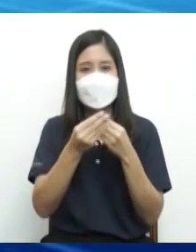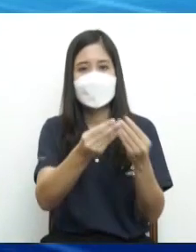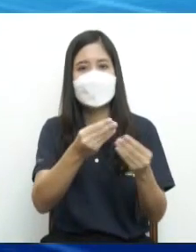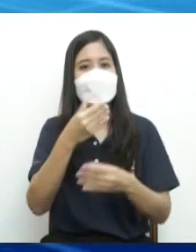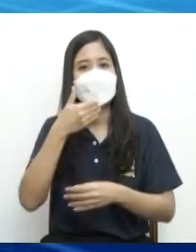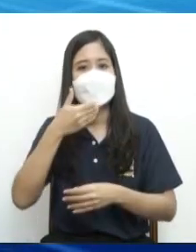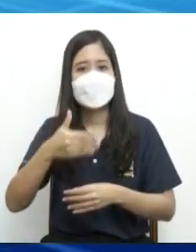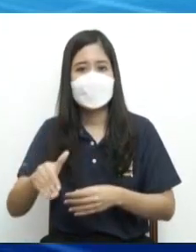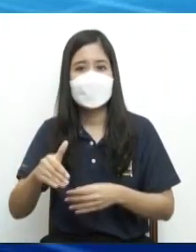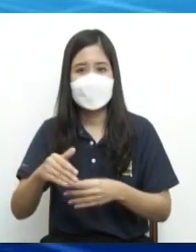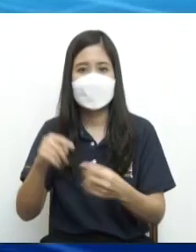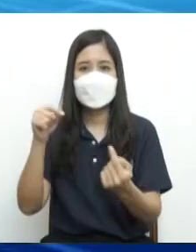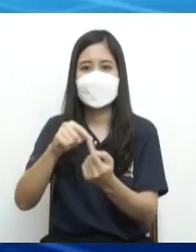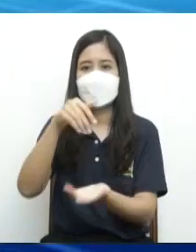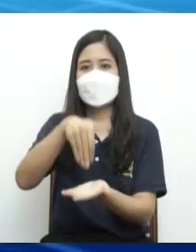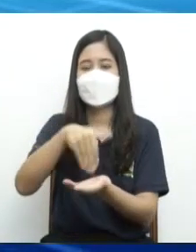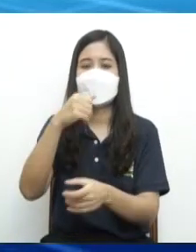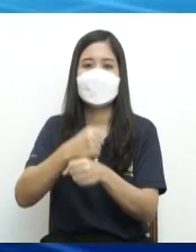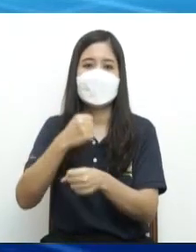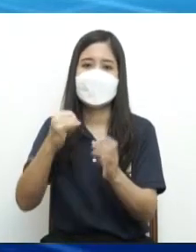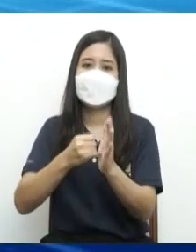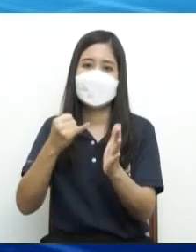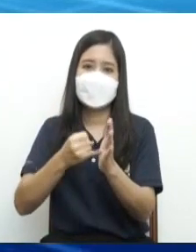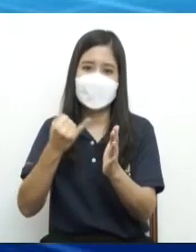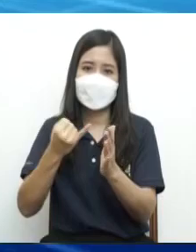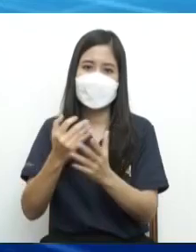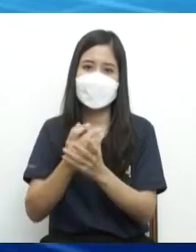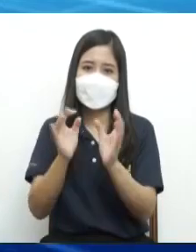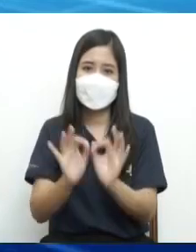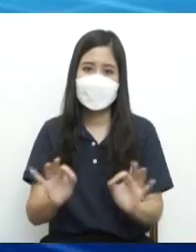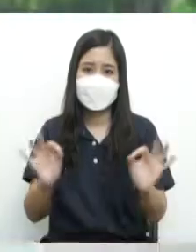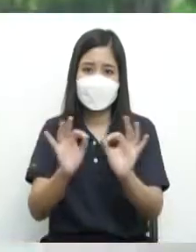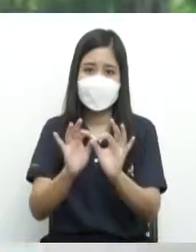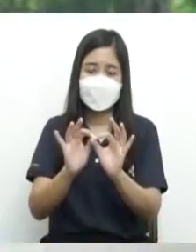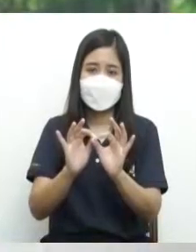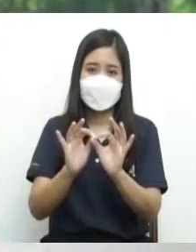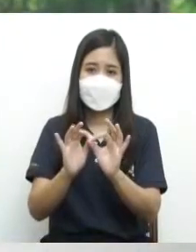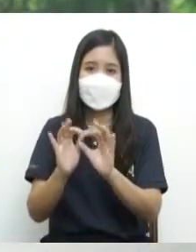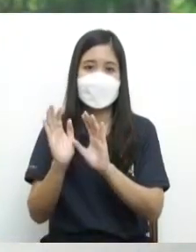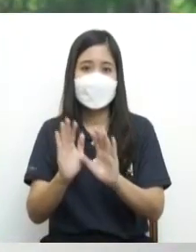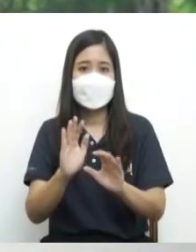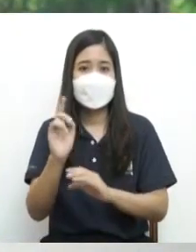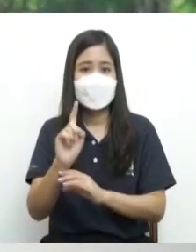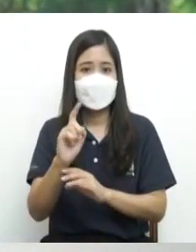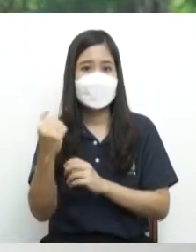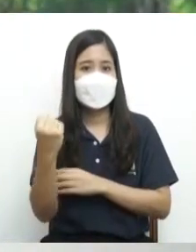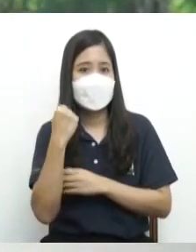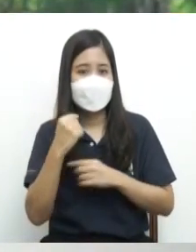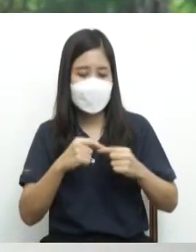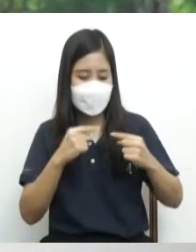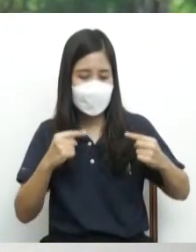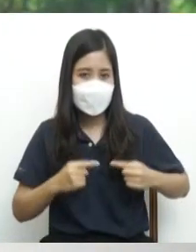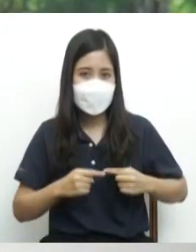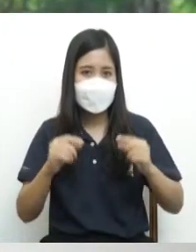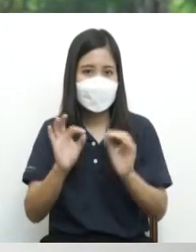าวหน้าของการทำงานหลักการทำงานง่ายๆโดยท่านสนิทนะคะแล้วก็ที่สำคัญท่านกวินเกียรติก็ยังได้ฝากไว้ด้วยว่าในเรื่องกำลังใจพลังใจนะคะความรัก